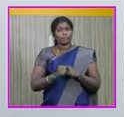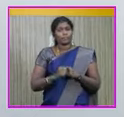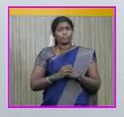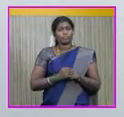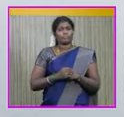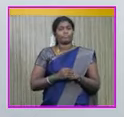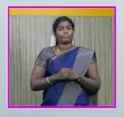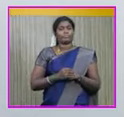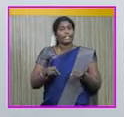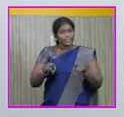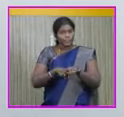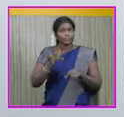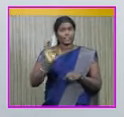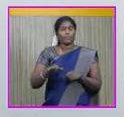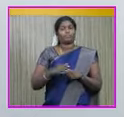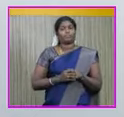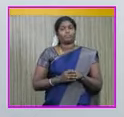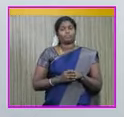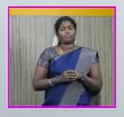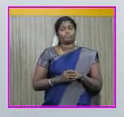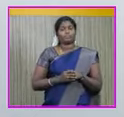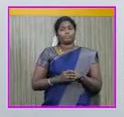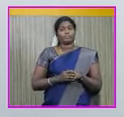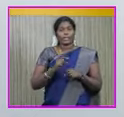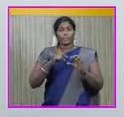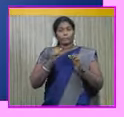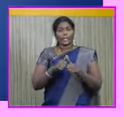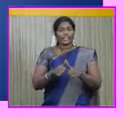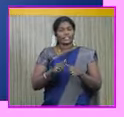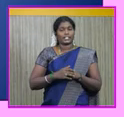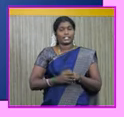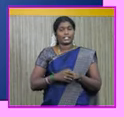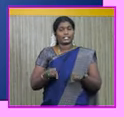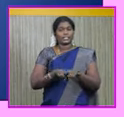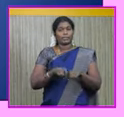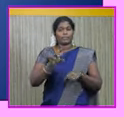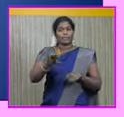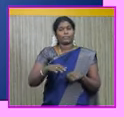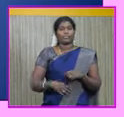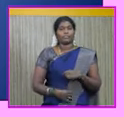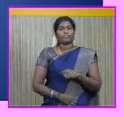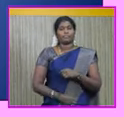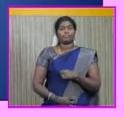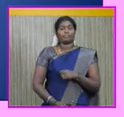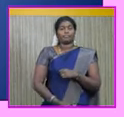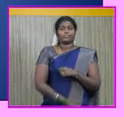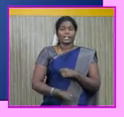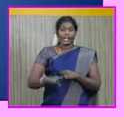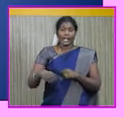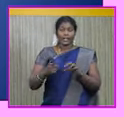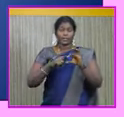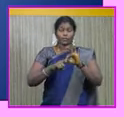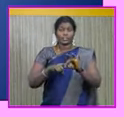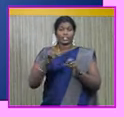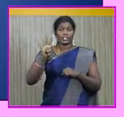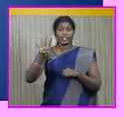நிச்சயமாக சமமாகத்தான் இருக்கும். இப்போ பதிலுக்கு வருவோம், சமமான பக்கங்கள். இப்போ அடுத்த கேள்வி, நான்காவது